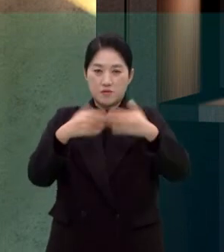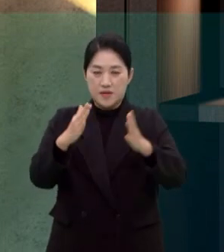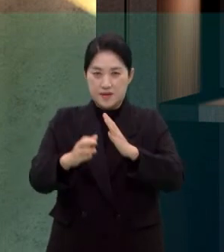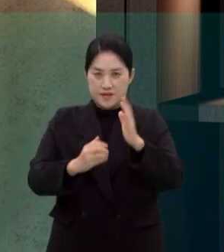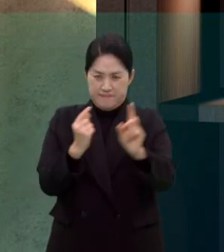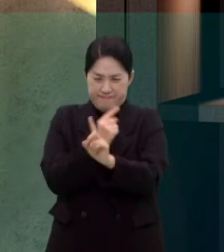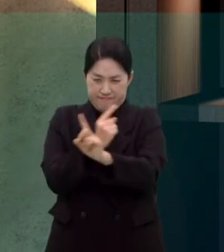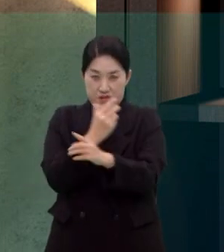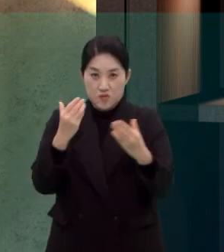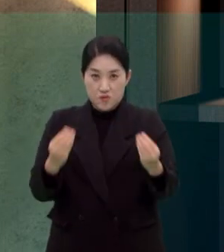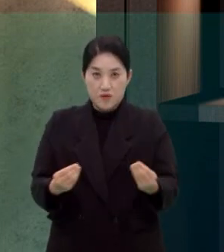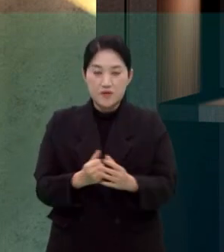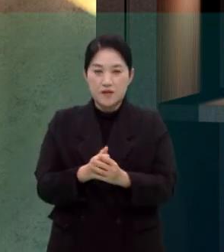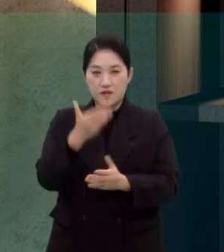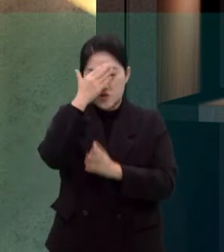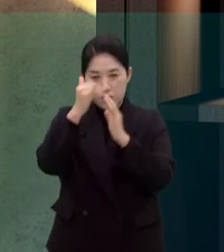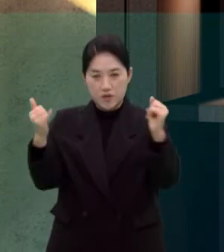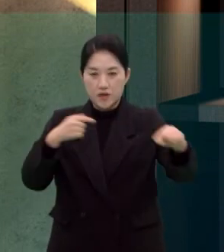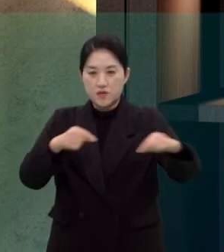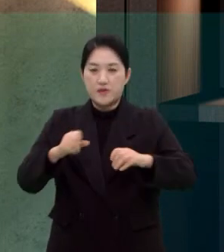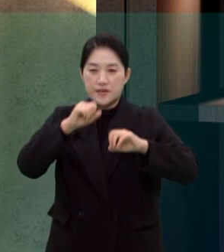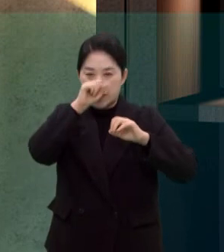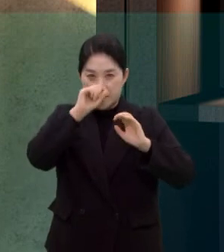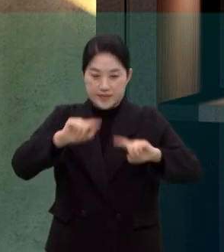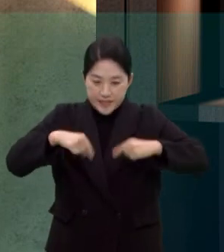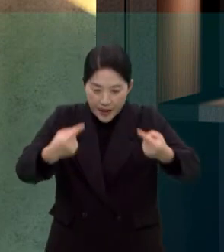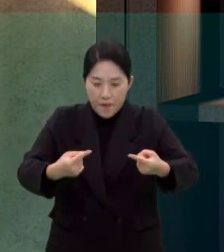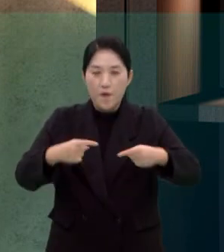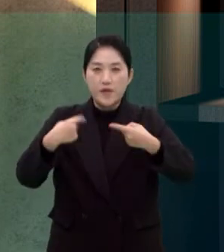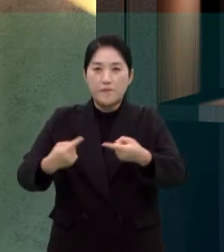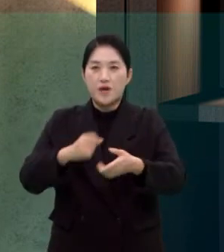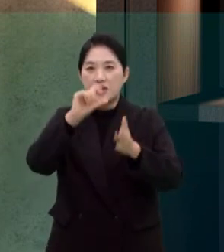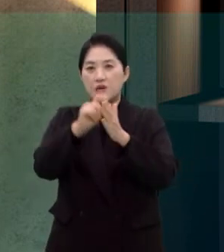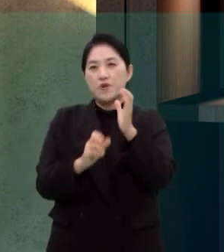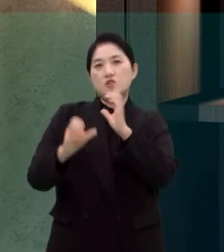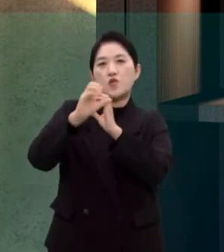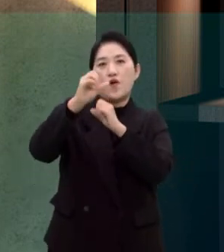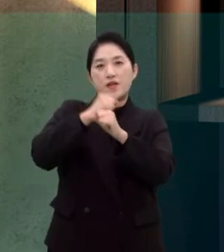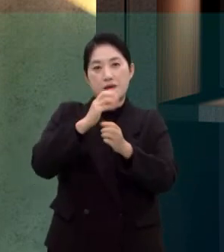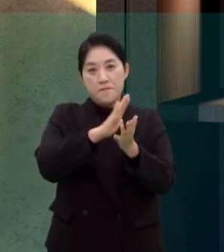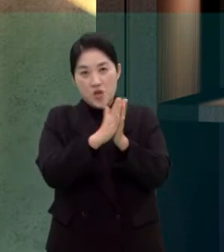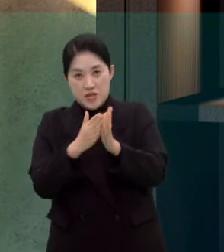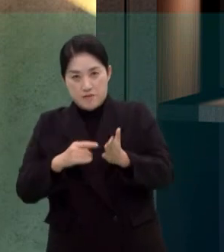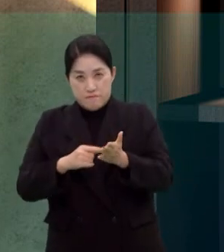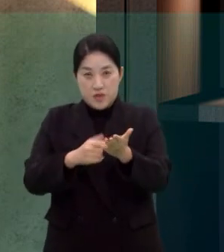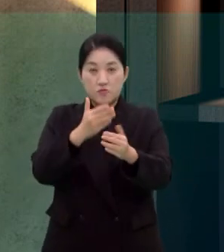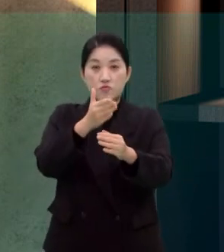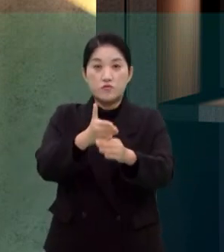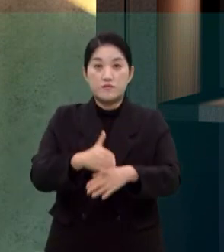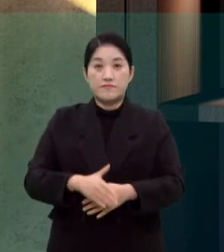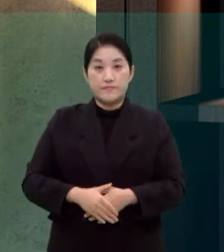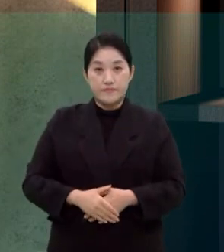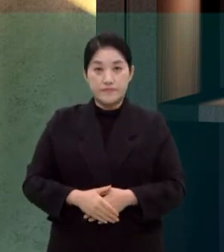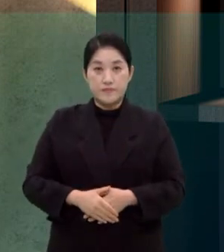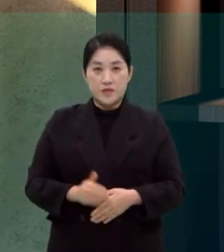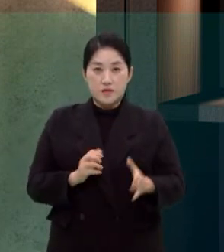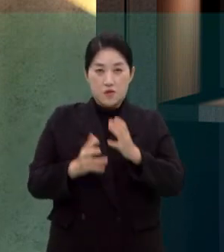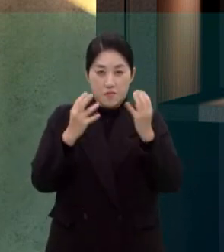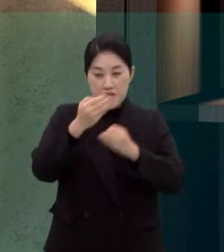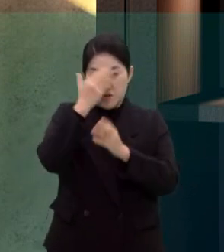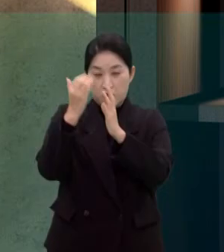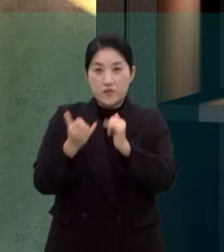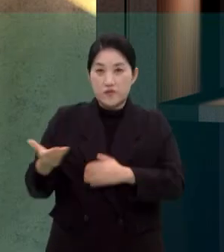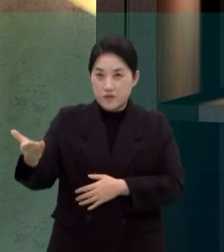통해 청년에게도 정치 참여 기회를 더욱 확대하는 변화를 추진하고 있습니다. 더 많은